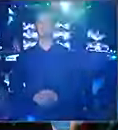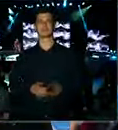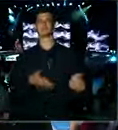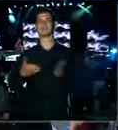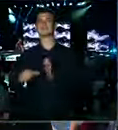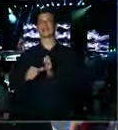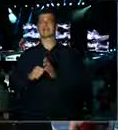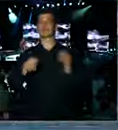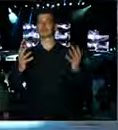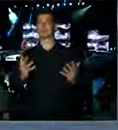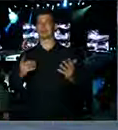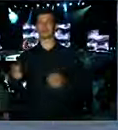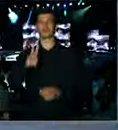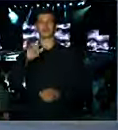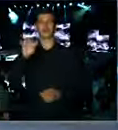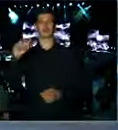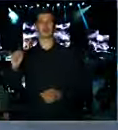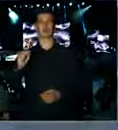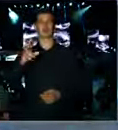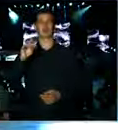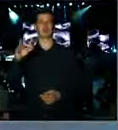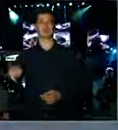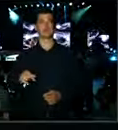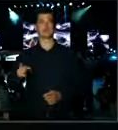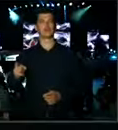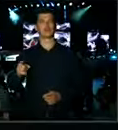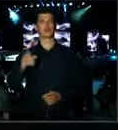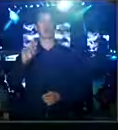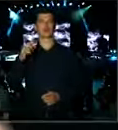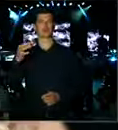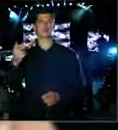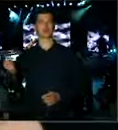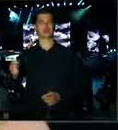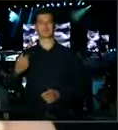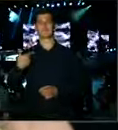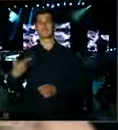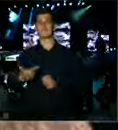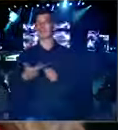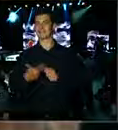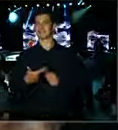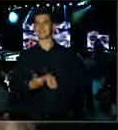Kandydatka numer 9, Violetta Cheat, Kosina, lat 20.